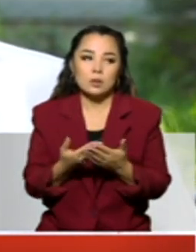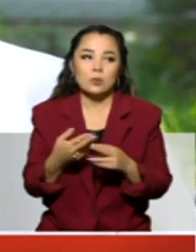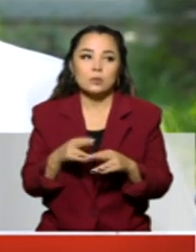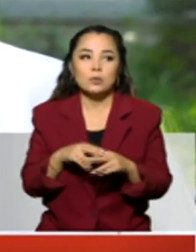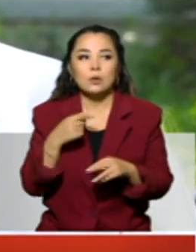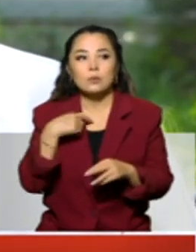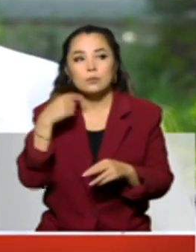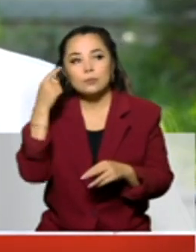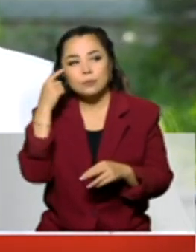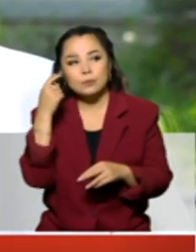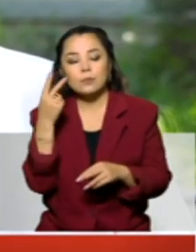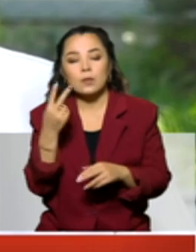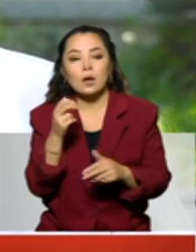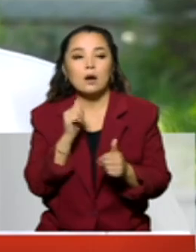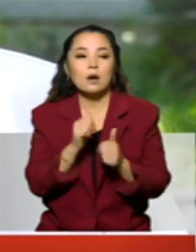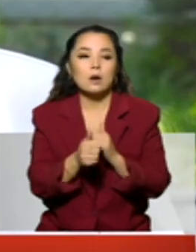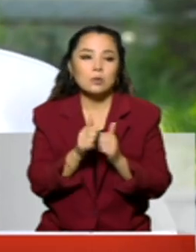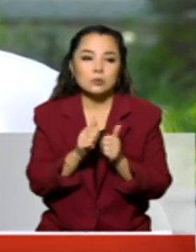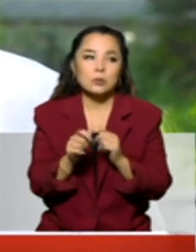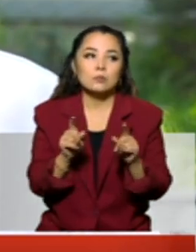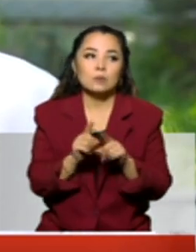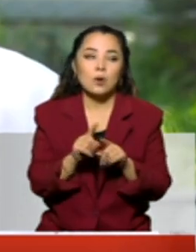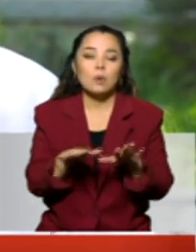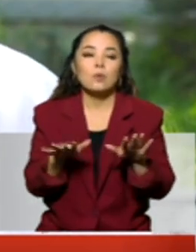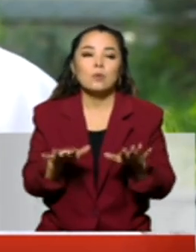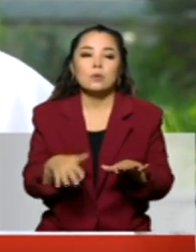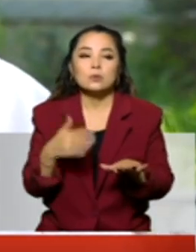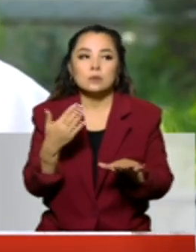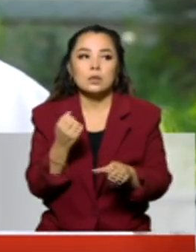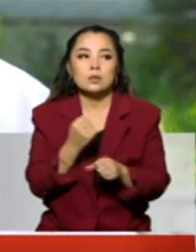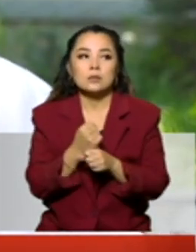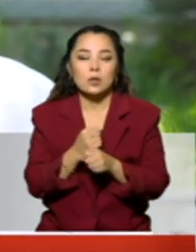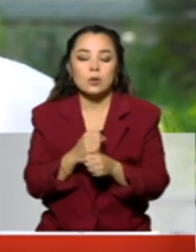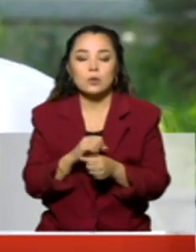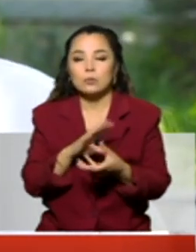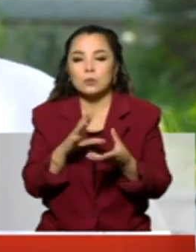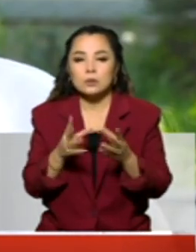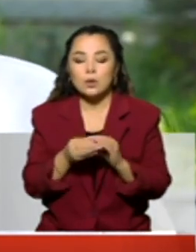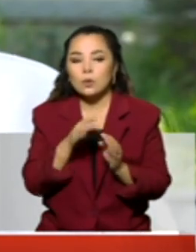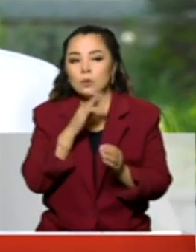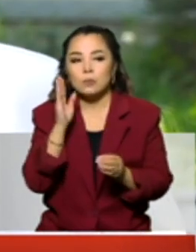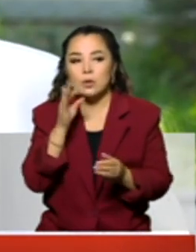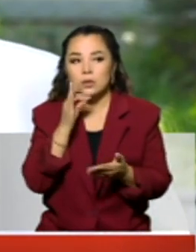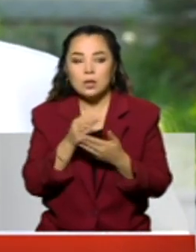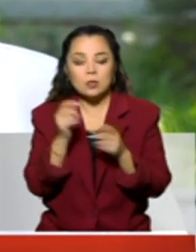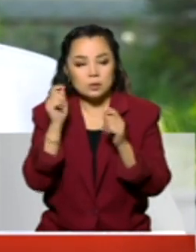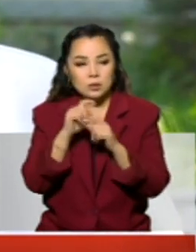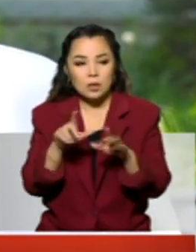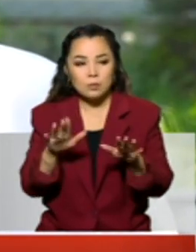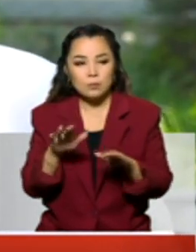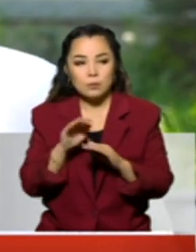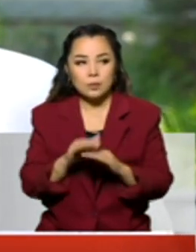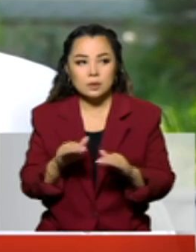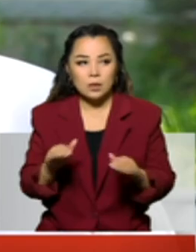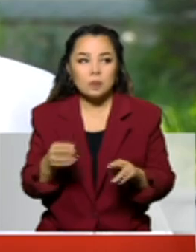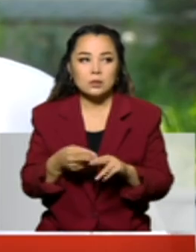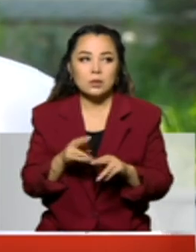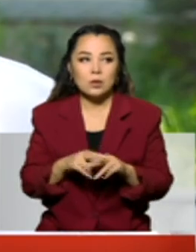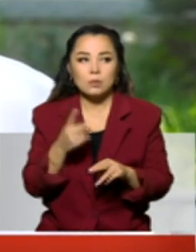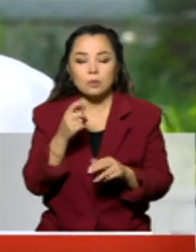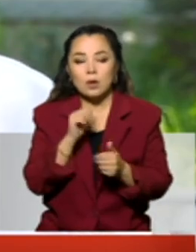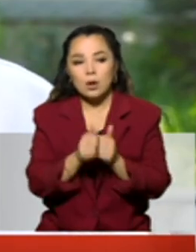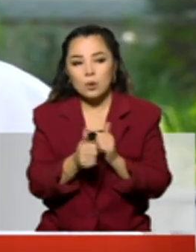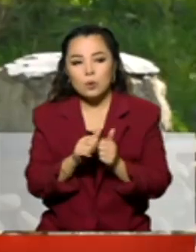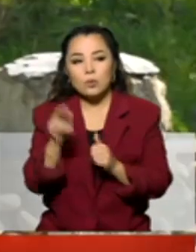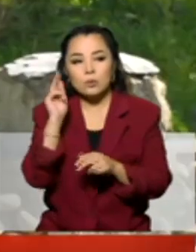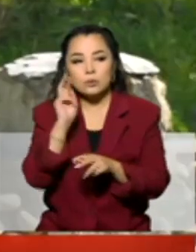ойлаймын, екі ауысымда орын көп болады да балаларға сыныптың бір ауысымда оқуға мүмкіндік